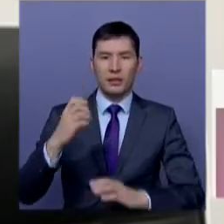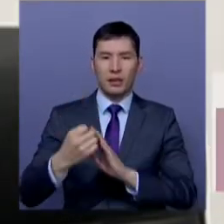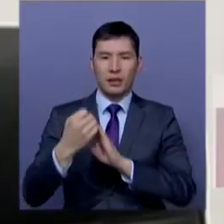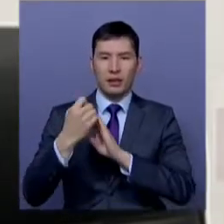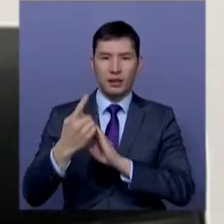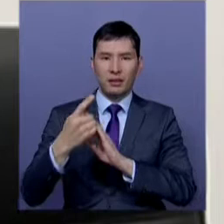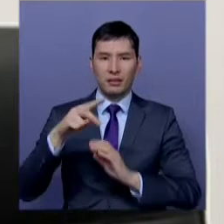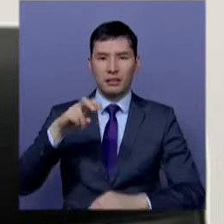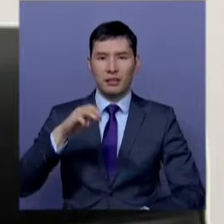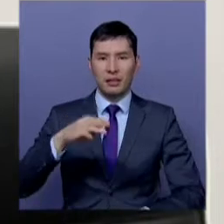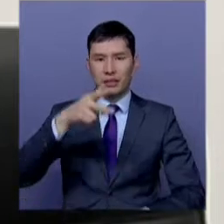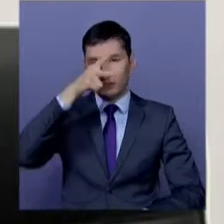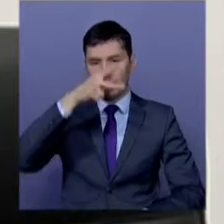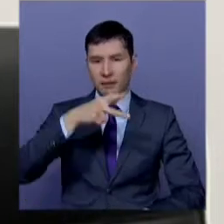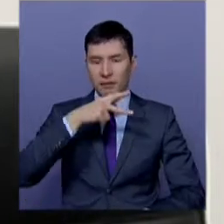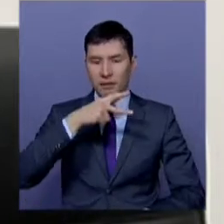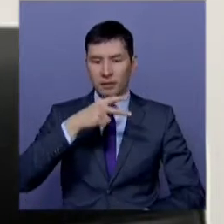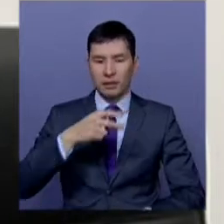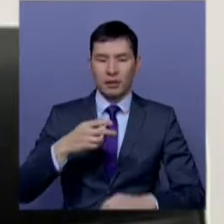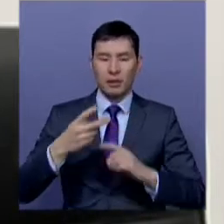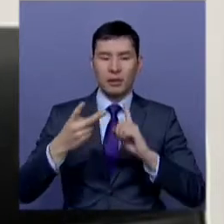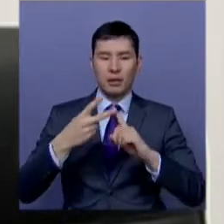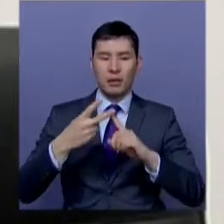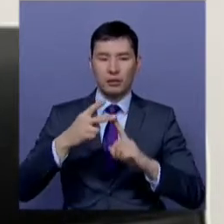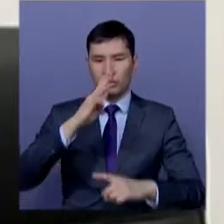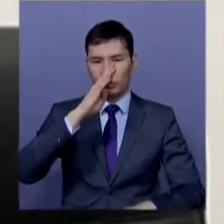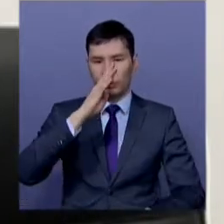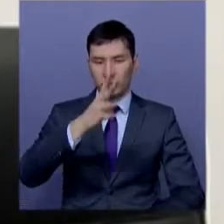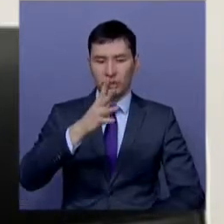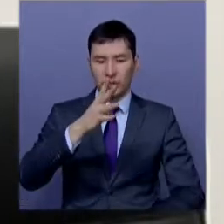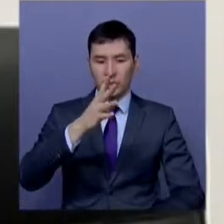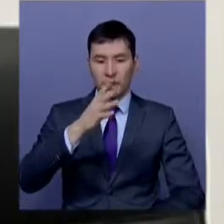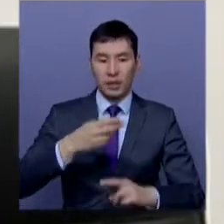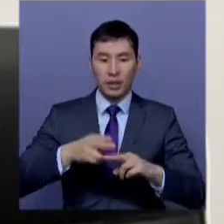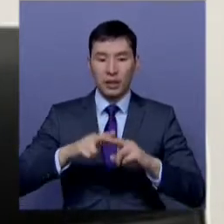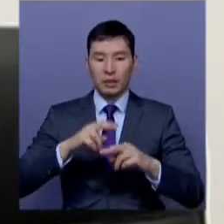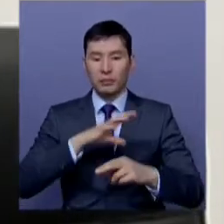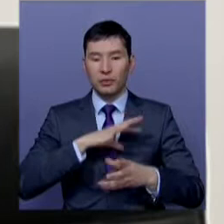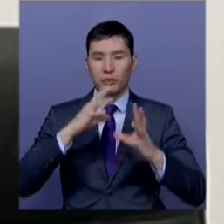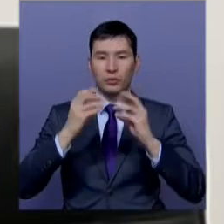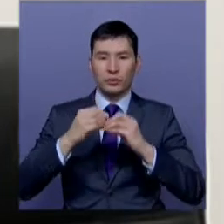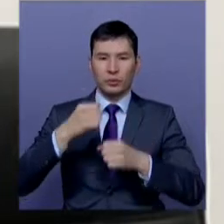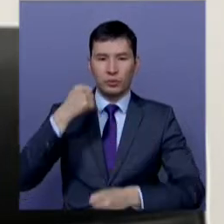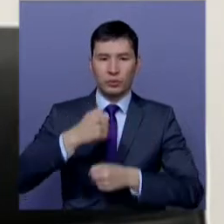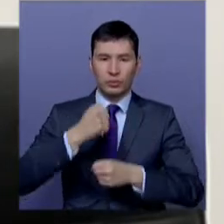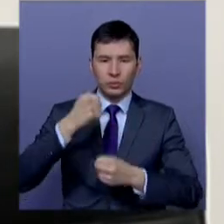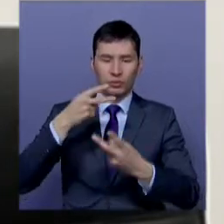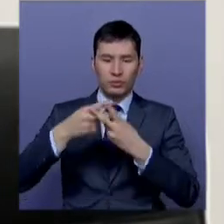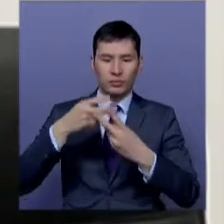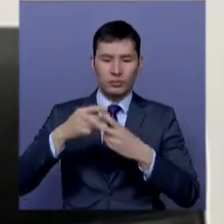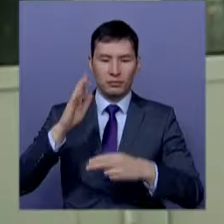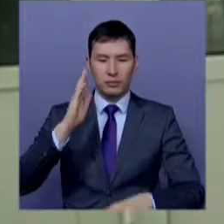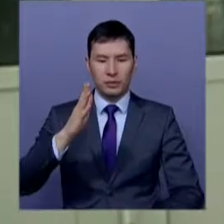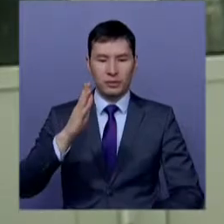айға, Жандос Әлікеев 4 жыл 8 айға бас бостандығынан айырылсын. Дінмұхамед Әлікеев жазасын қатаң тәртіптегі түрмеде